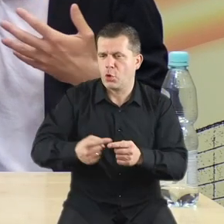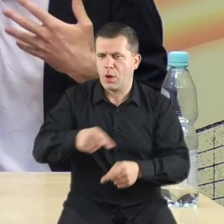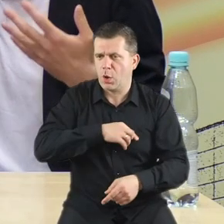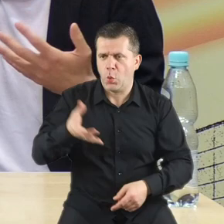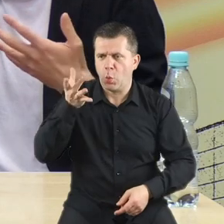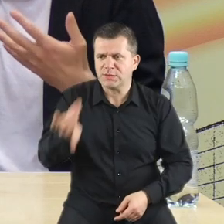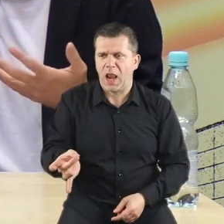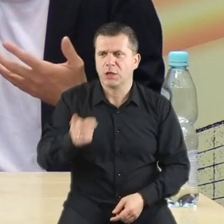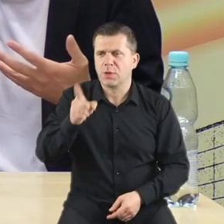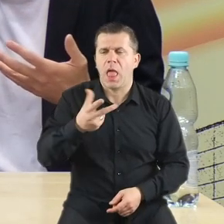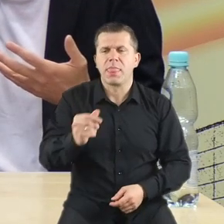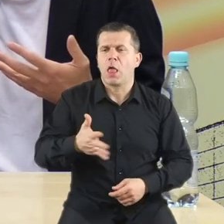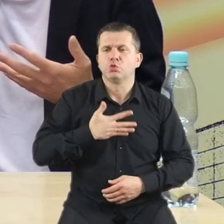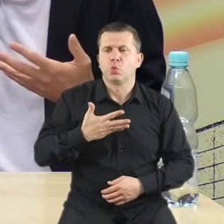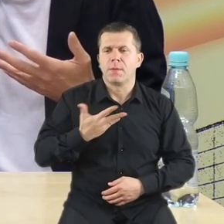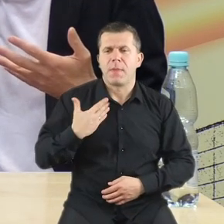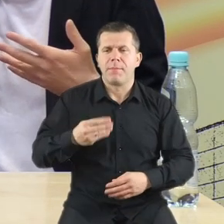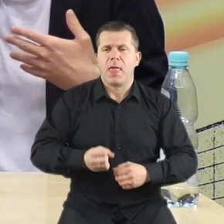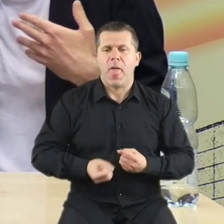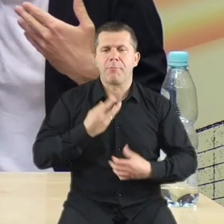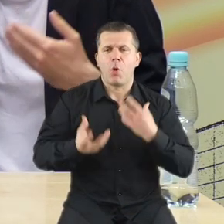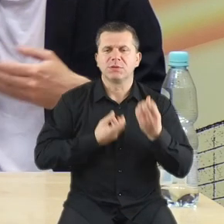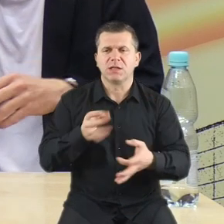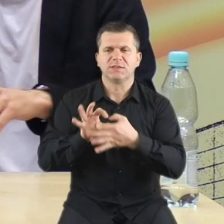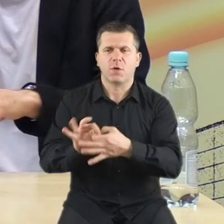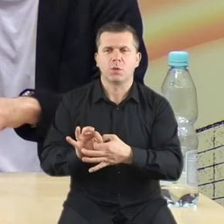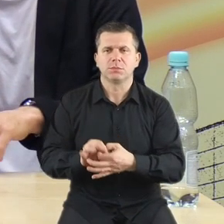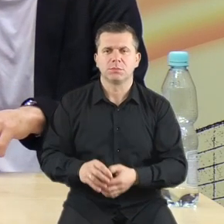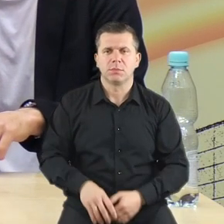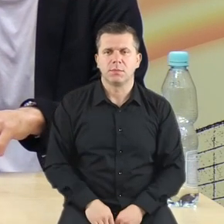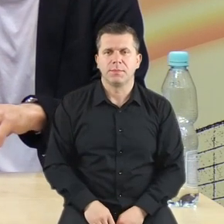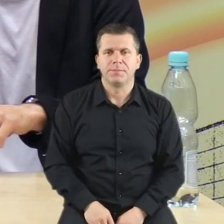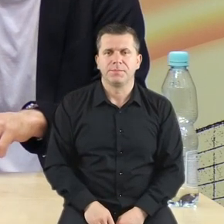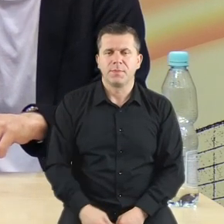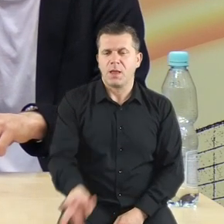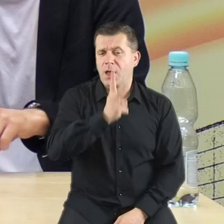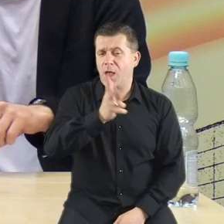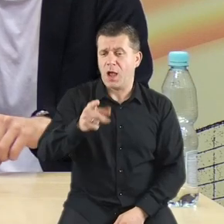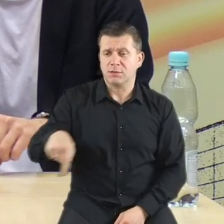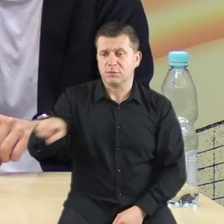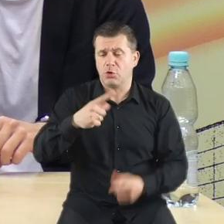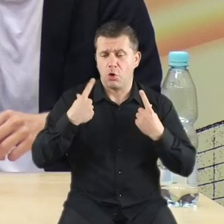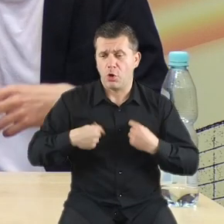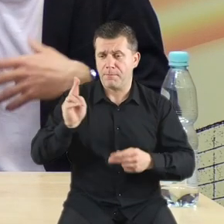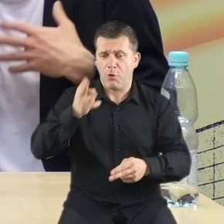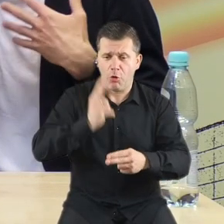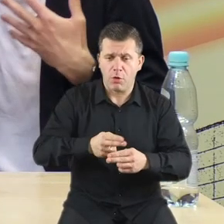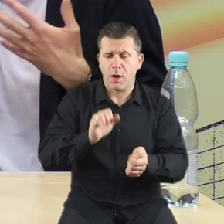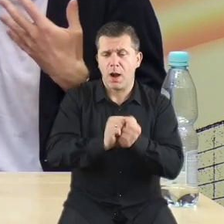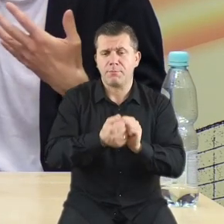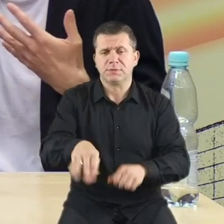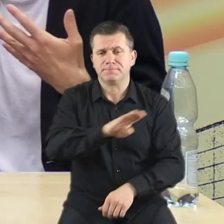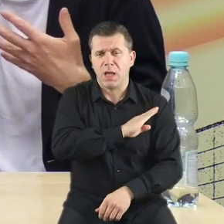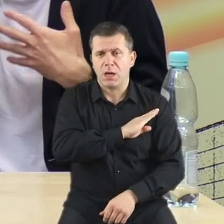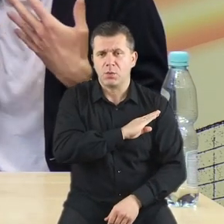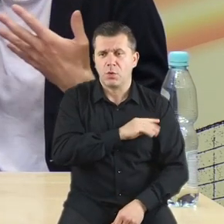czułem emocjonalnego związku z tym. A gdzieś jak każda z tych osób, która zachorowała, czy która zmarła, jest